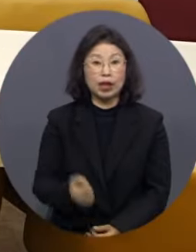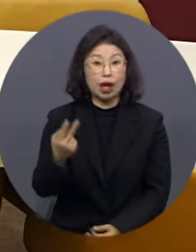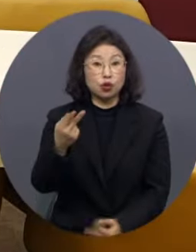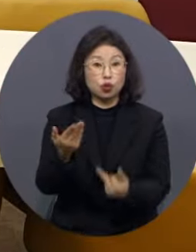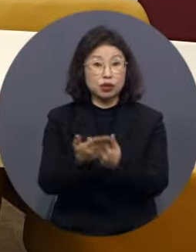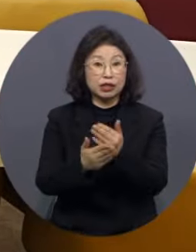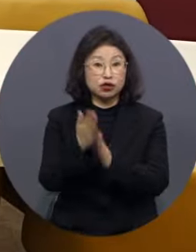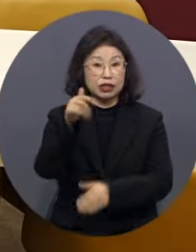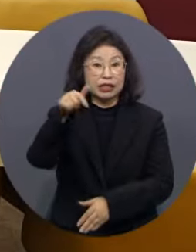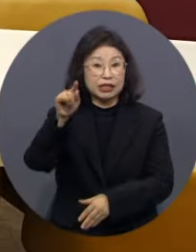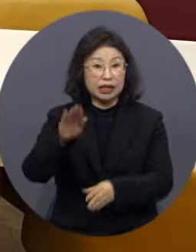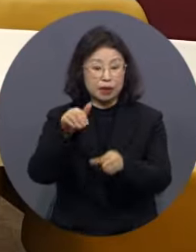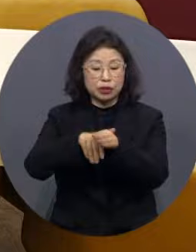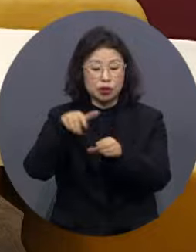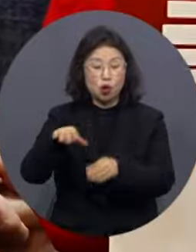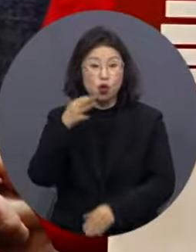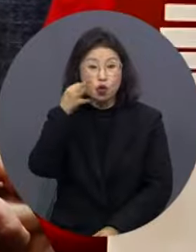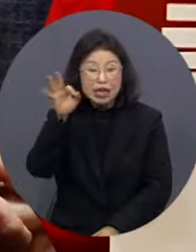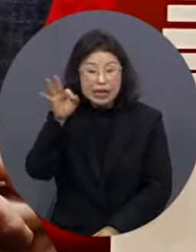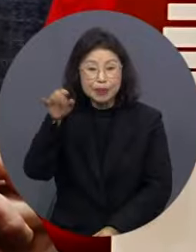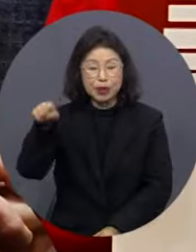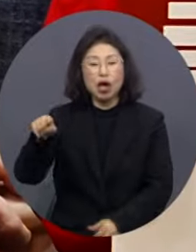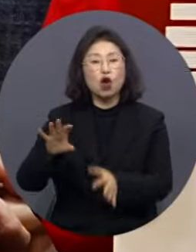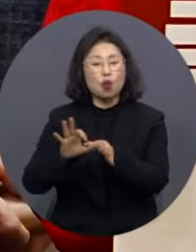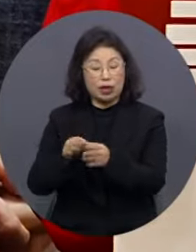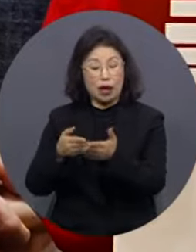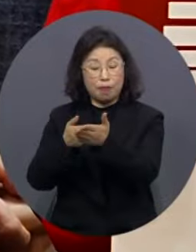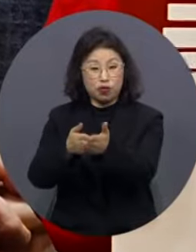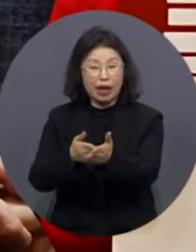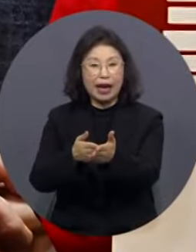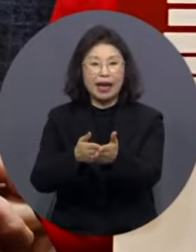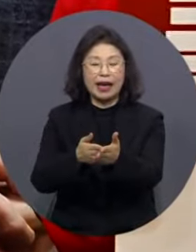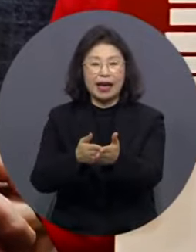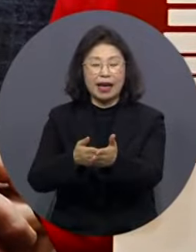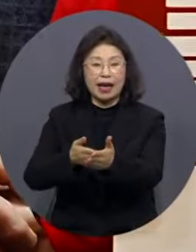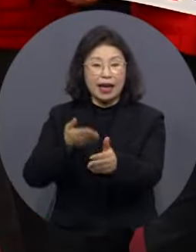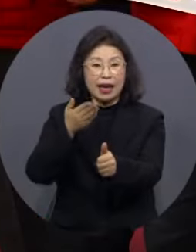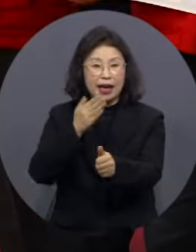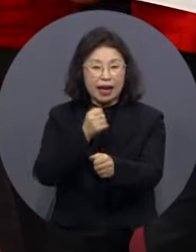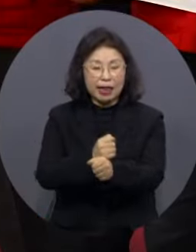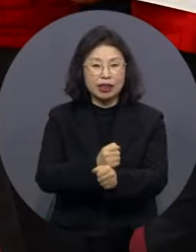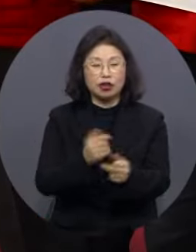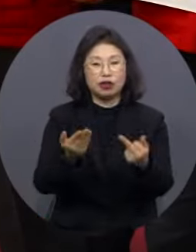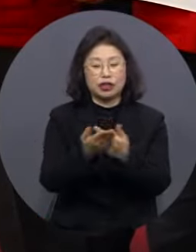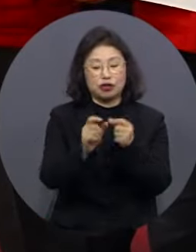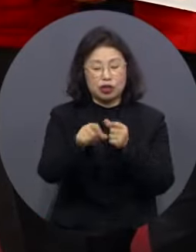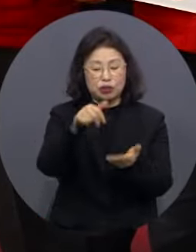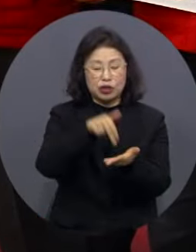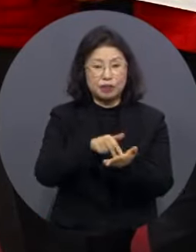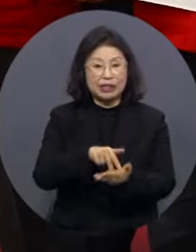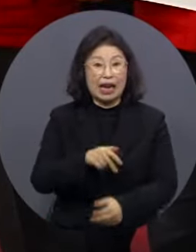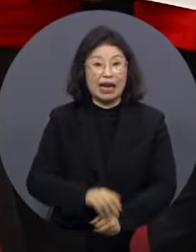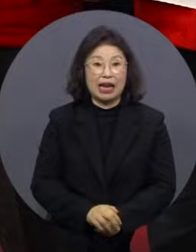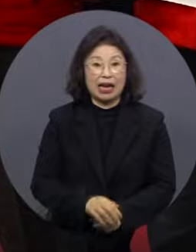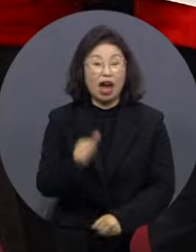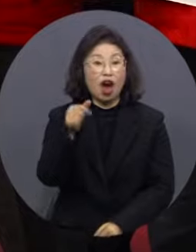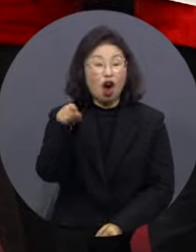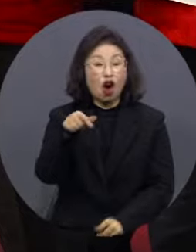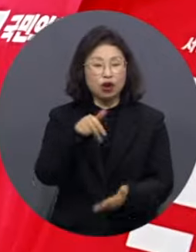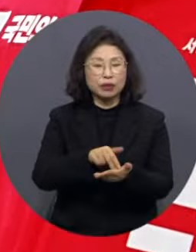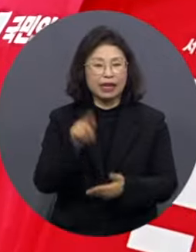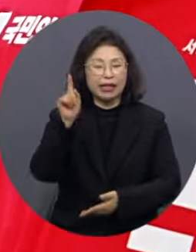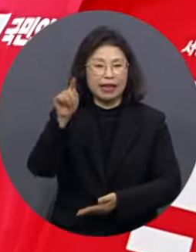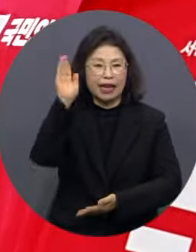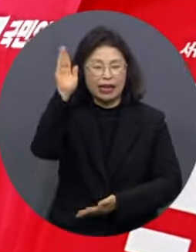제주시갑 선거구에 김영진 후보 공천을 요청했던 허용진 국민회 임 제주도당 위원장은 내일 기자 회견을 예고해